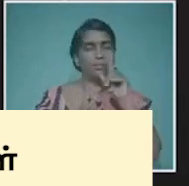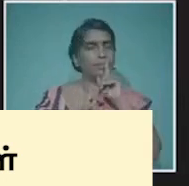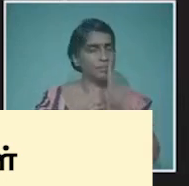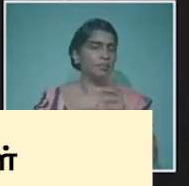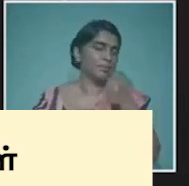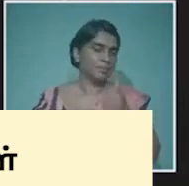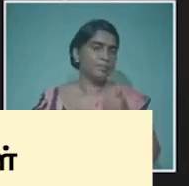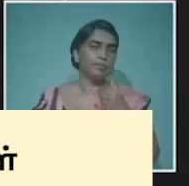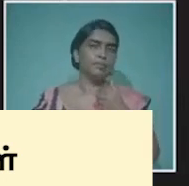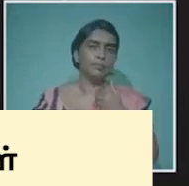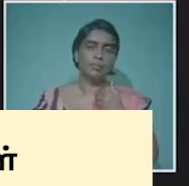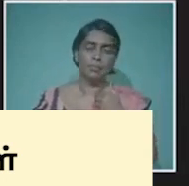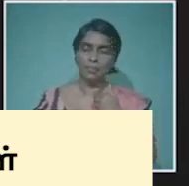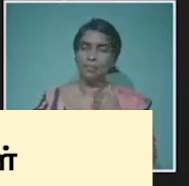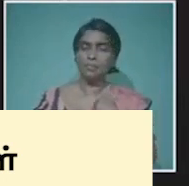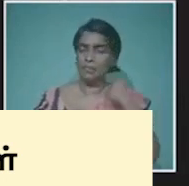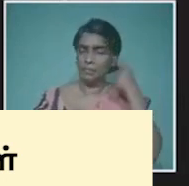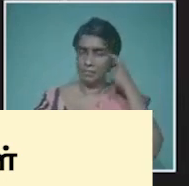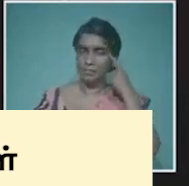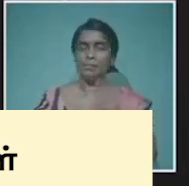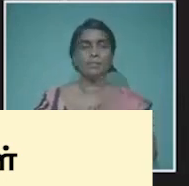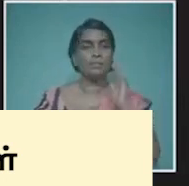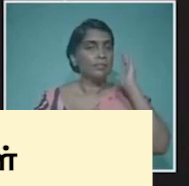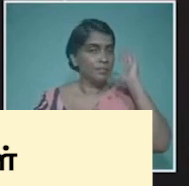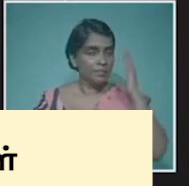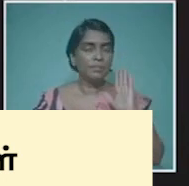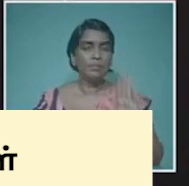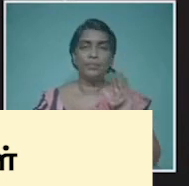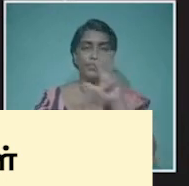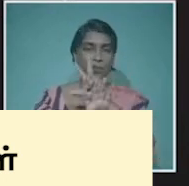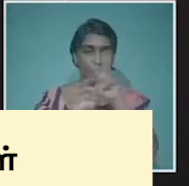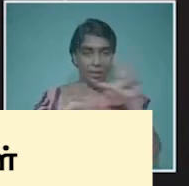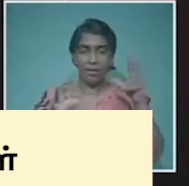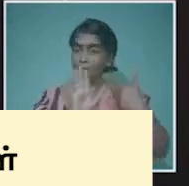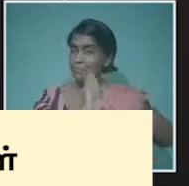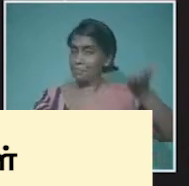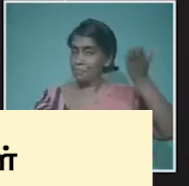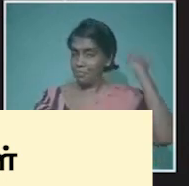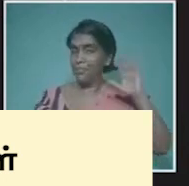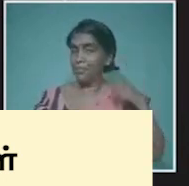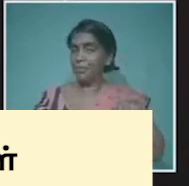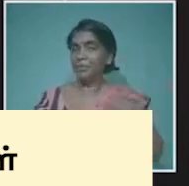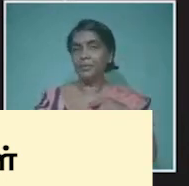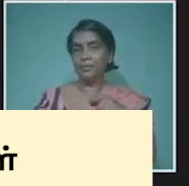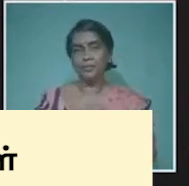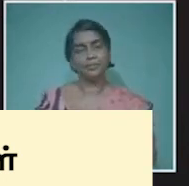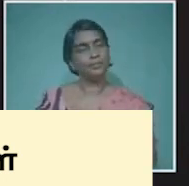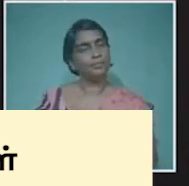18ஆம் நூற்றாண்டை பொறுத்தளவில் அதிகமான கப்பல்களையும் கப்பல் துறைமுகங்களையும் கொண்டவர்கள் தான் உலகத்தின் ஜாம்பவான்கள் என்ற ஒரு கருத்து